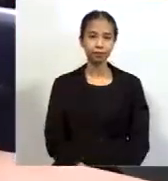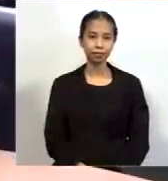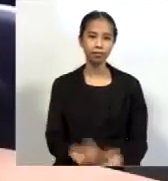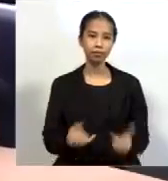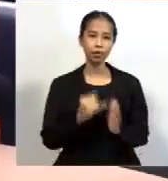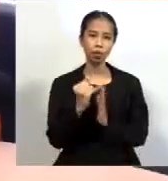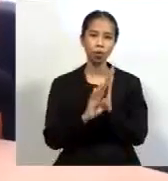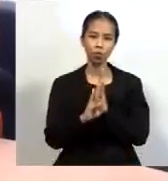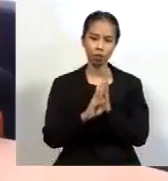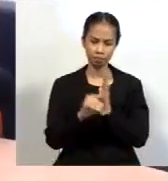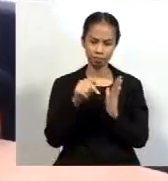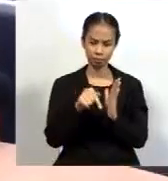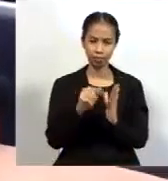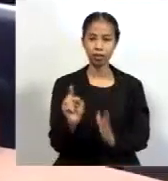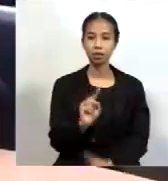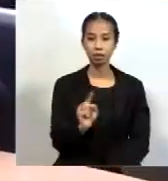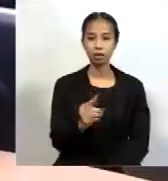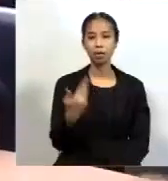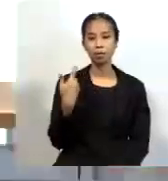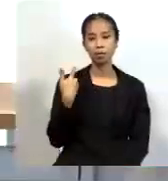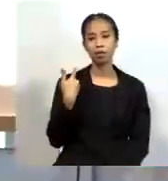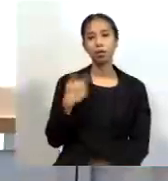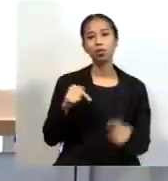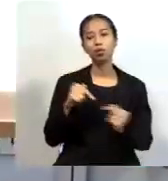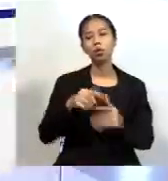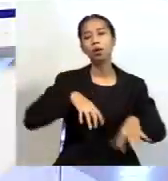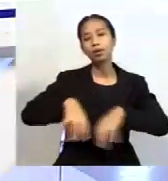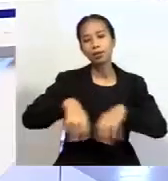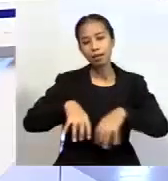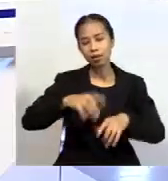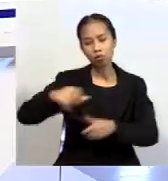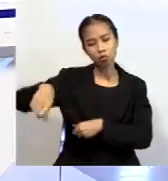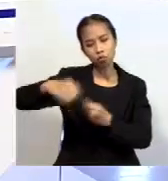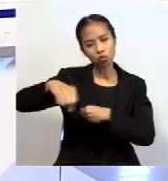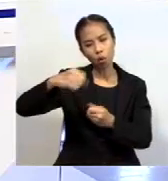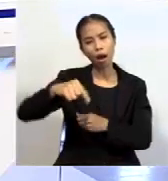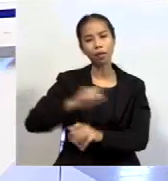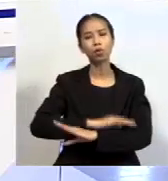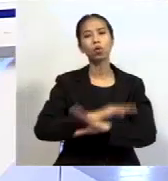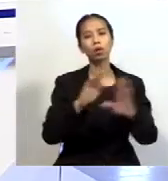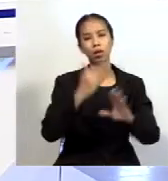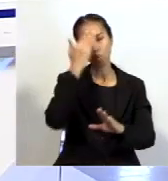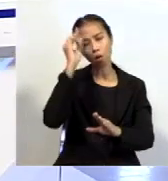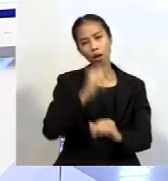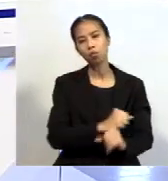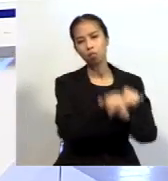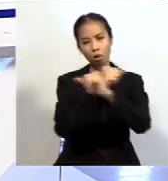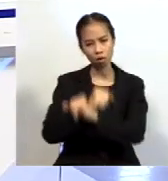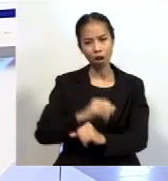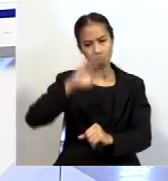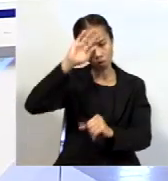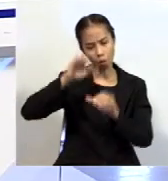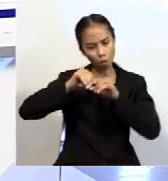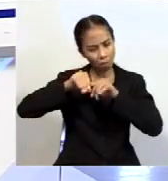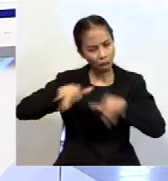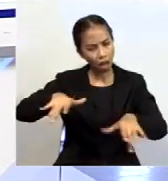ที่จังหวัดบุรีรัมย์ก็เป็นหนึ่งจังหวัดแล้วนะคะที่ประกาศยกเลิกการจัดงานสงกรานต์ปีนี้เพื่อที่จะสกัดการแพร่ระบาดของไวรัสโควิด -19 แล้วก็